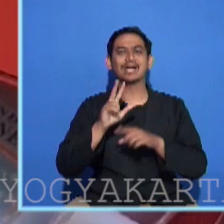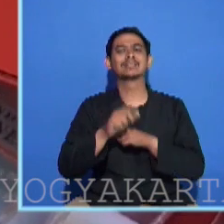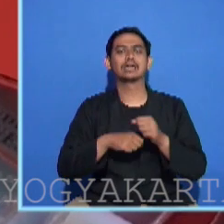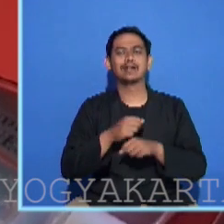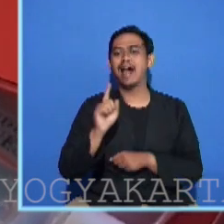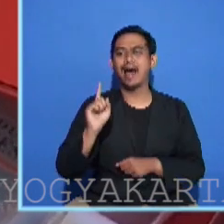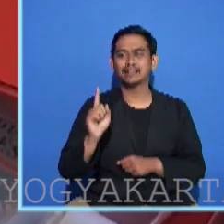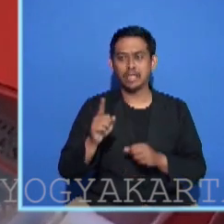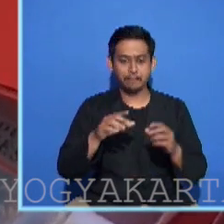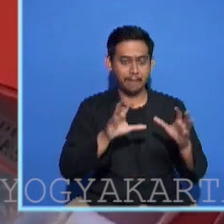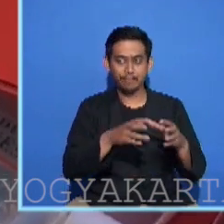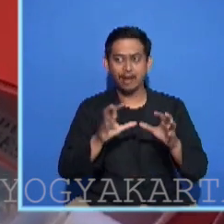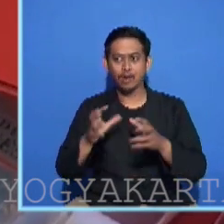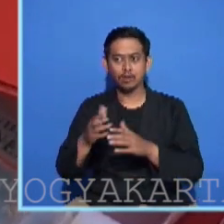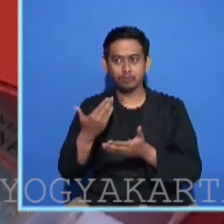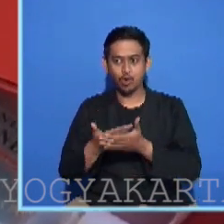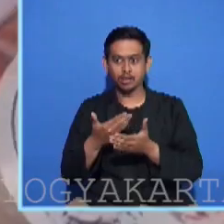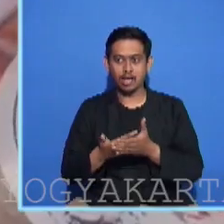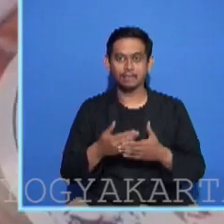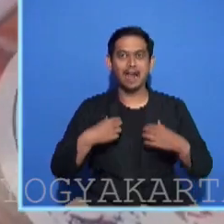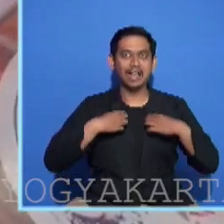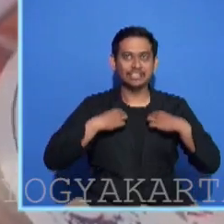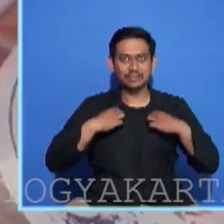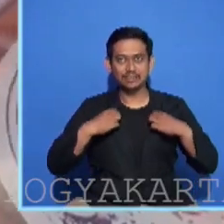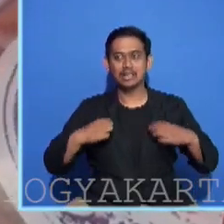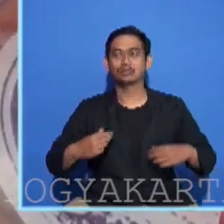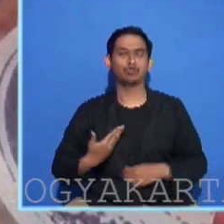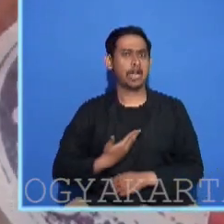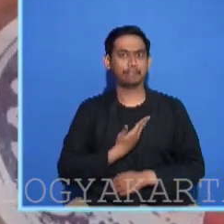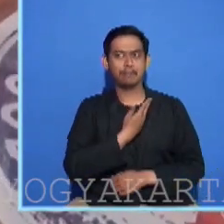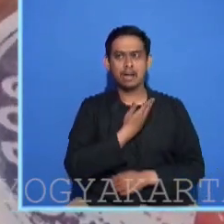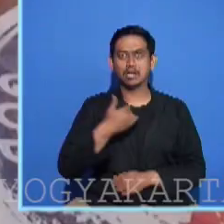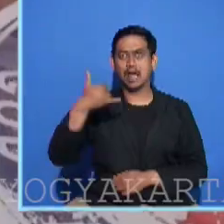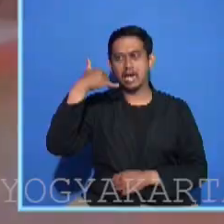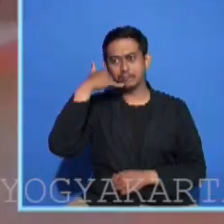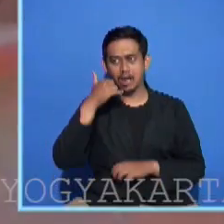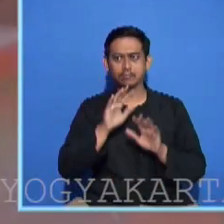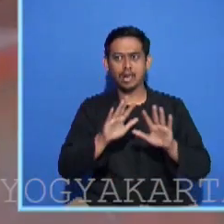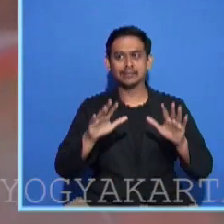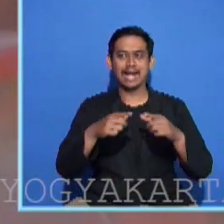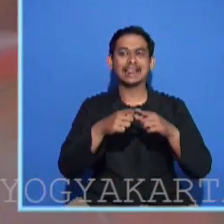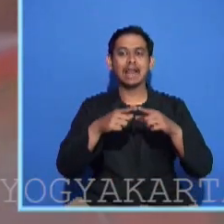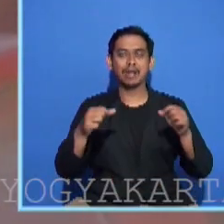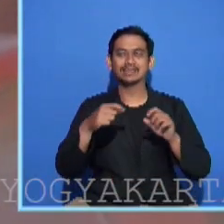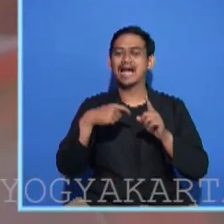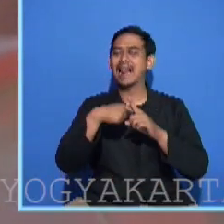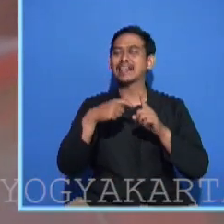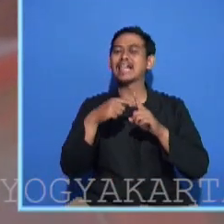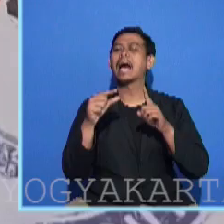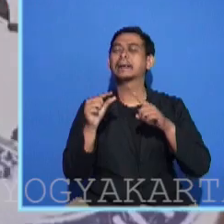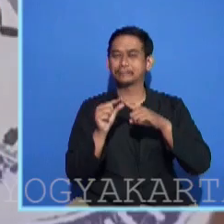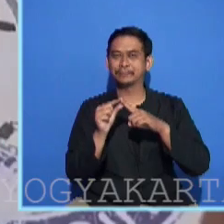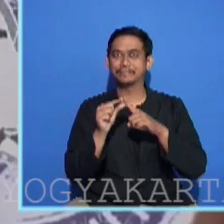sejumlah barang bukti, diantaranya berupa pakaian korban, telepon seluler, dan ratusan KTP para korban yang disita oleh para